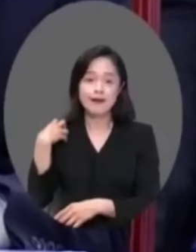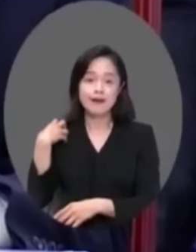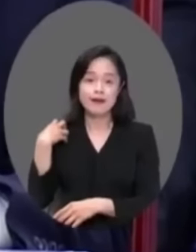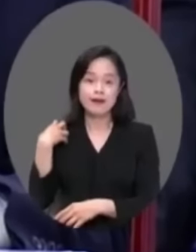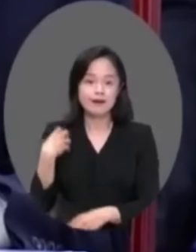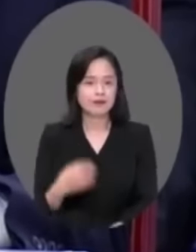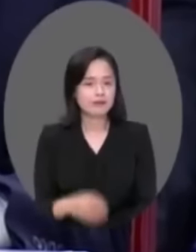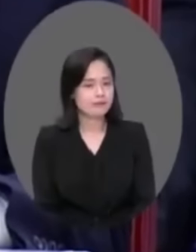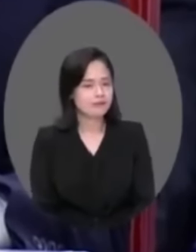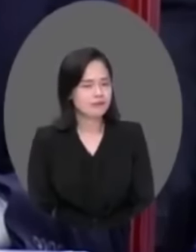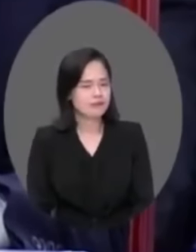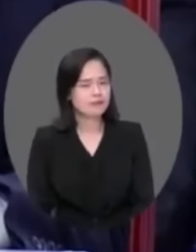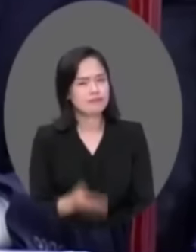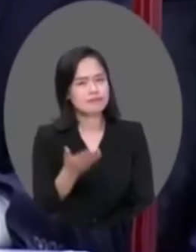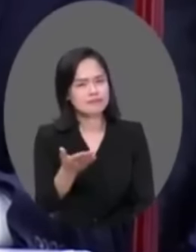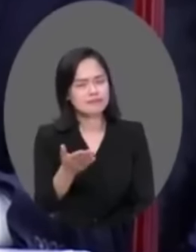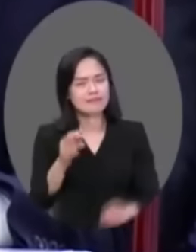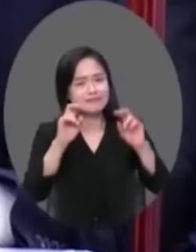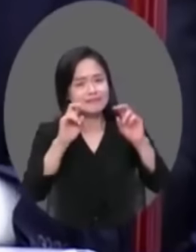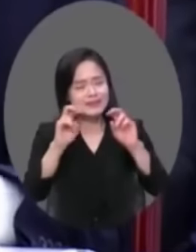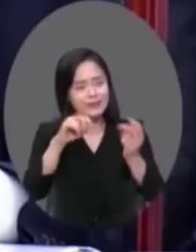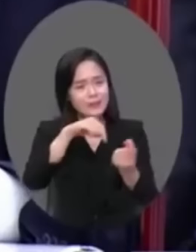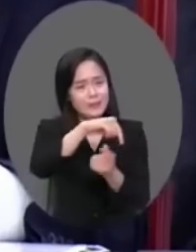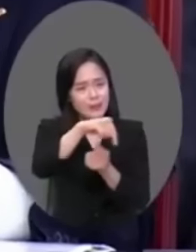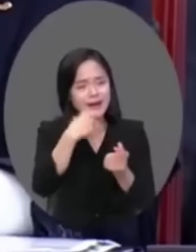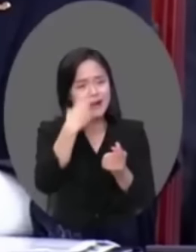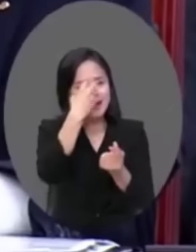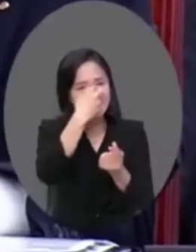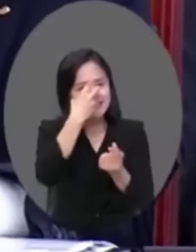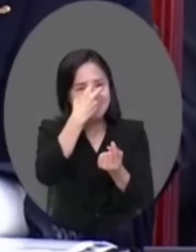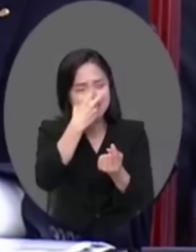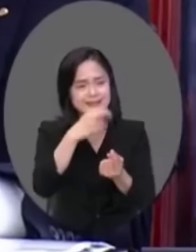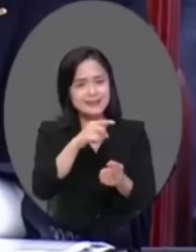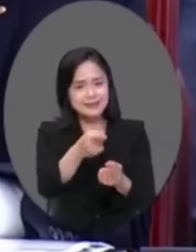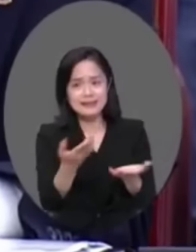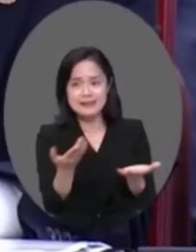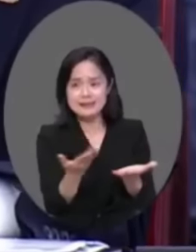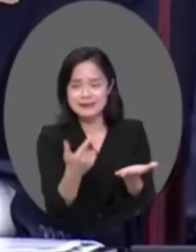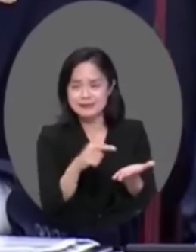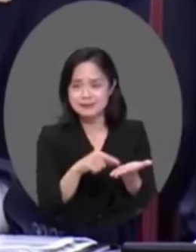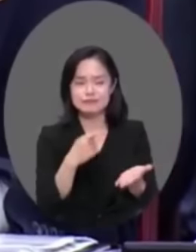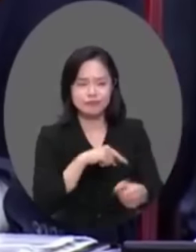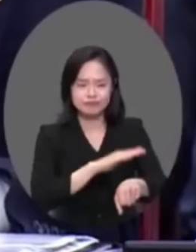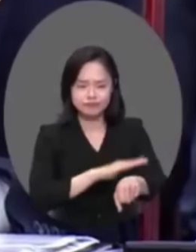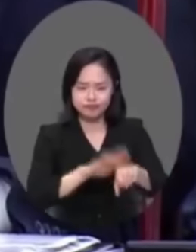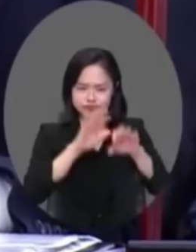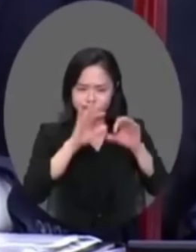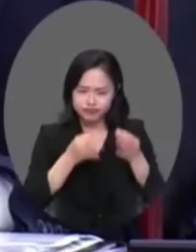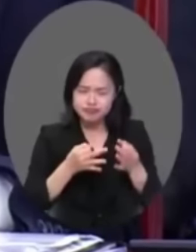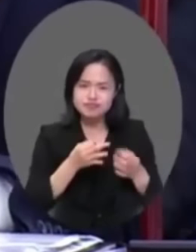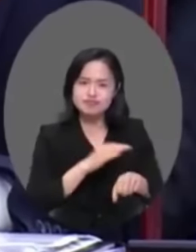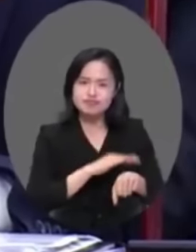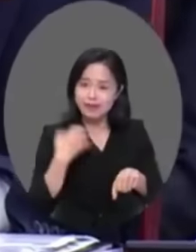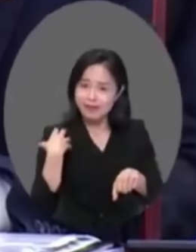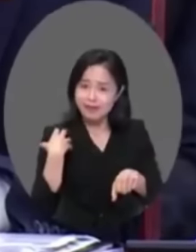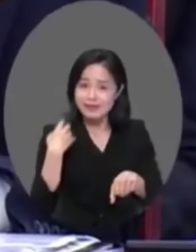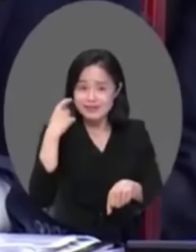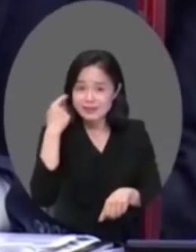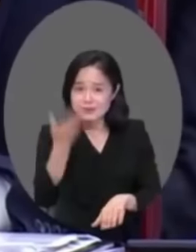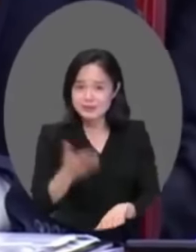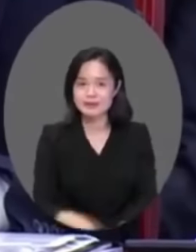주장하시는 건가요 그건요 하루 아침에 증명될 수 없잖아요 앞으로 제가 제지가 동안 뭘